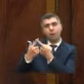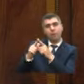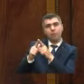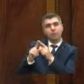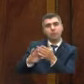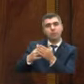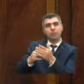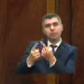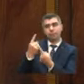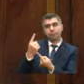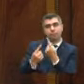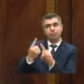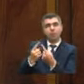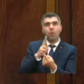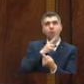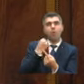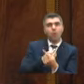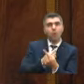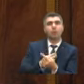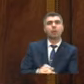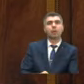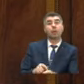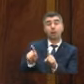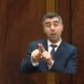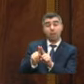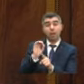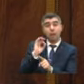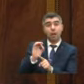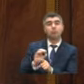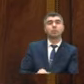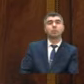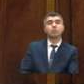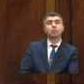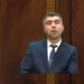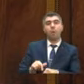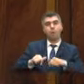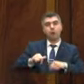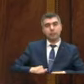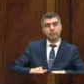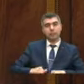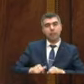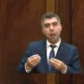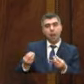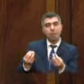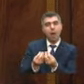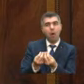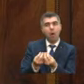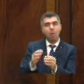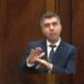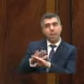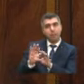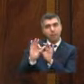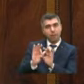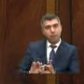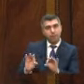جميع مكونات الحكومة بما فيها بما فيها الوزراء غير المنتمين، حتى هما كيتحملوا المسؤوليه، ولكن